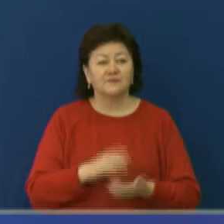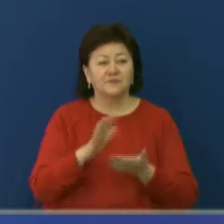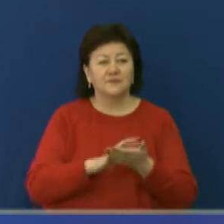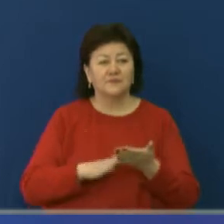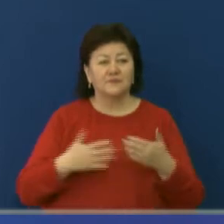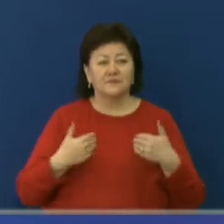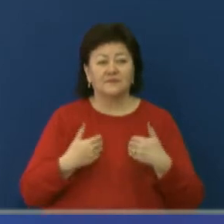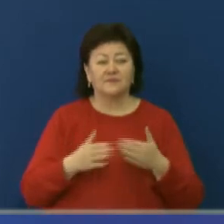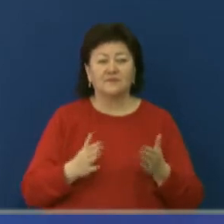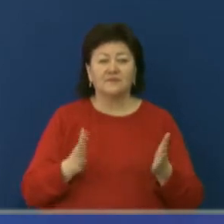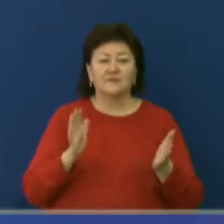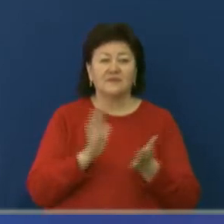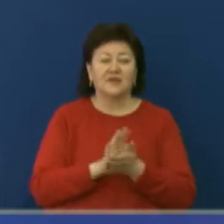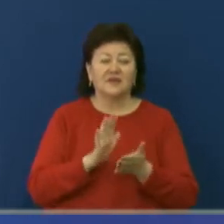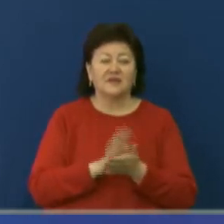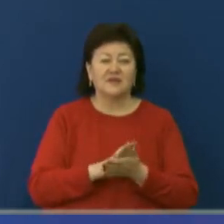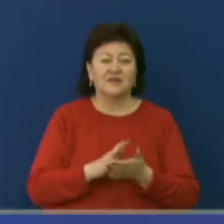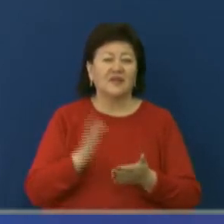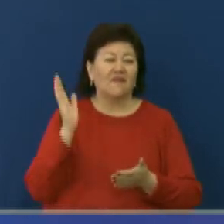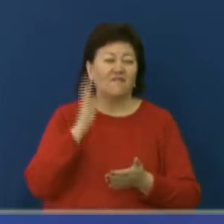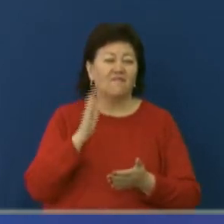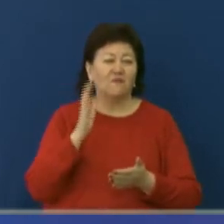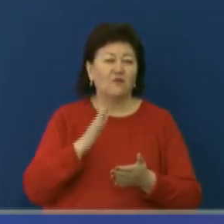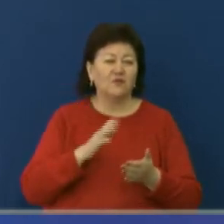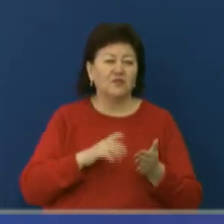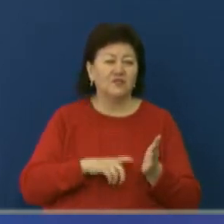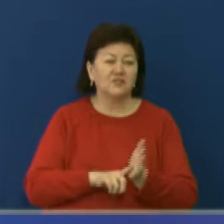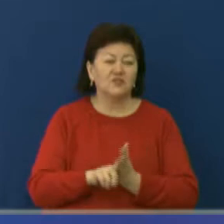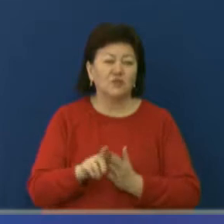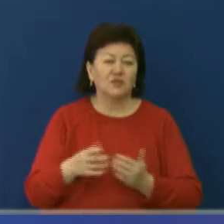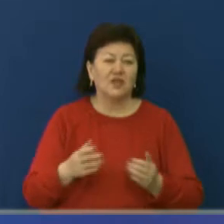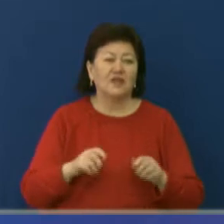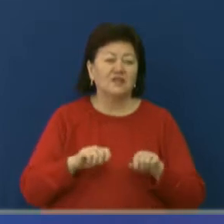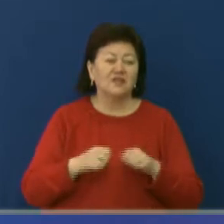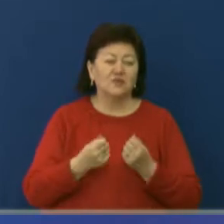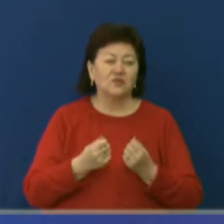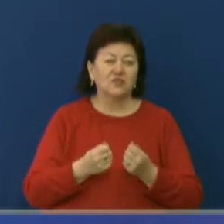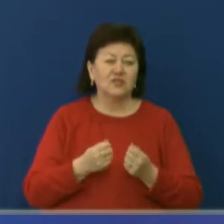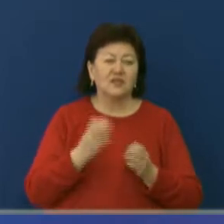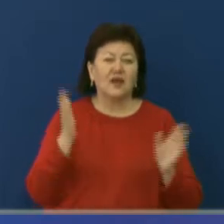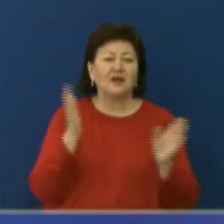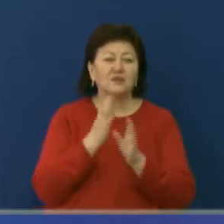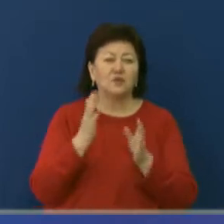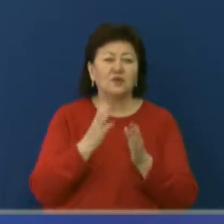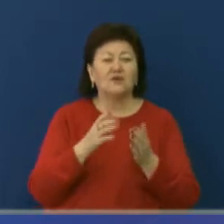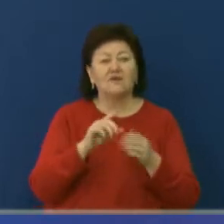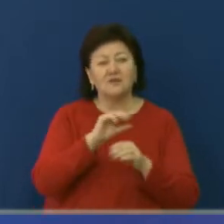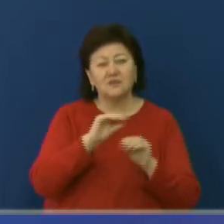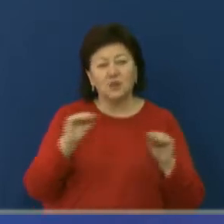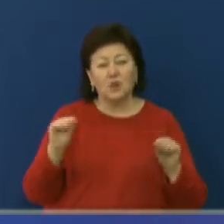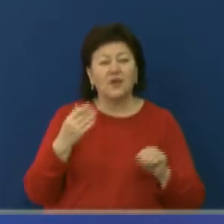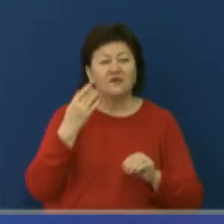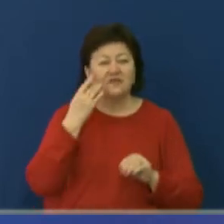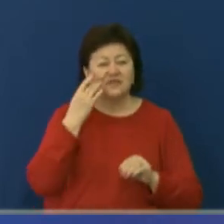Продолжаем выпуск. Загрязнение водных источников на планете, разрушение озонового слоя и другие экологические проблемы всегда